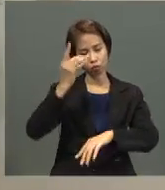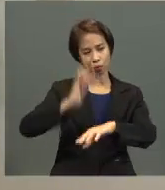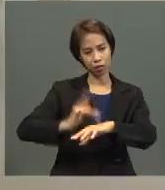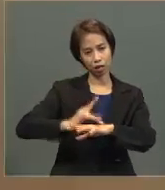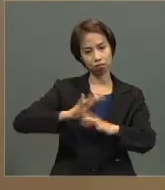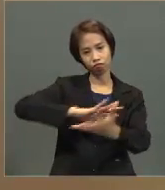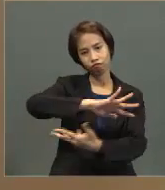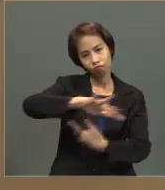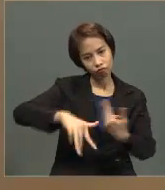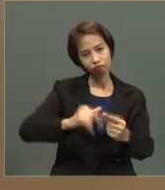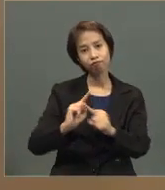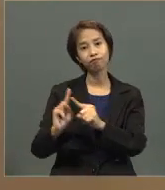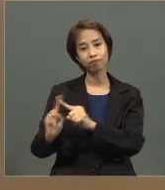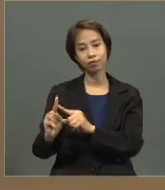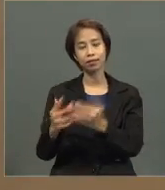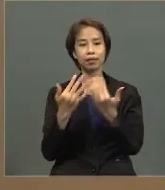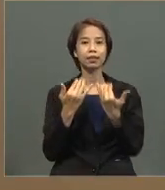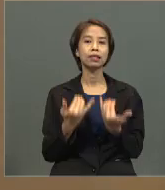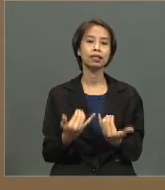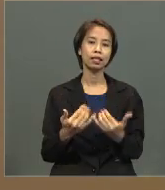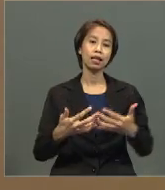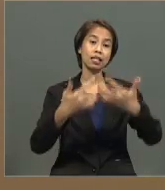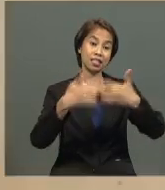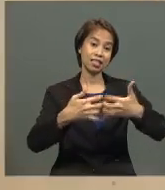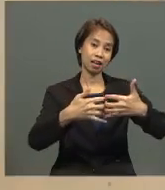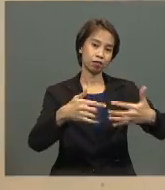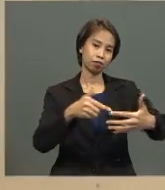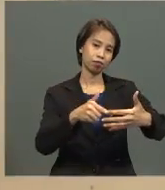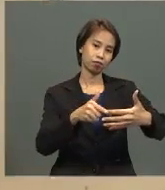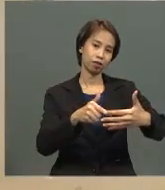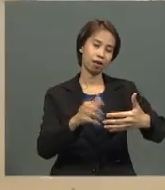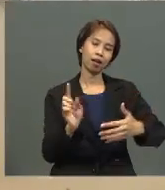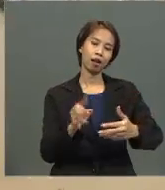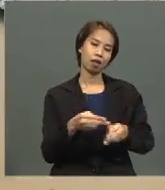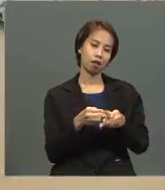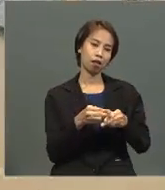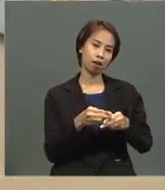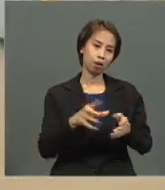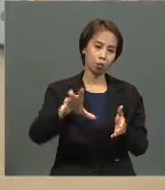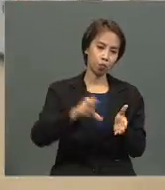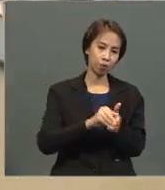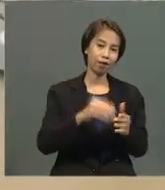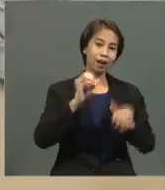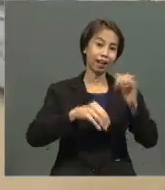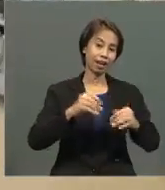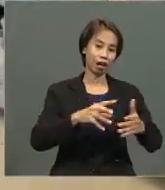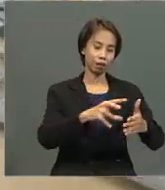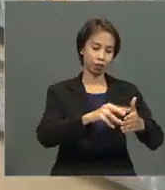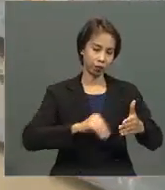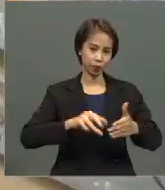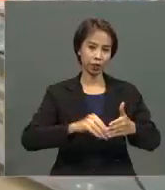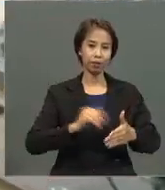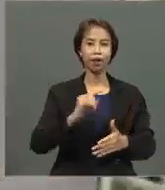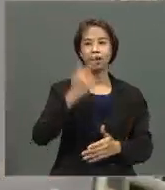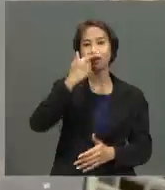ระบบนิเวศชายฝั่งนะคะเครื่องนี้เนี่ยเขาบอกว่าสามารถดักเก็บขยะอัตโนมัติและที่สำคัญค่ะเขาบอกว่าใช้พลังงานแส